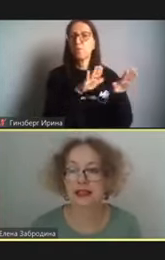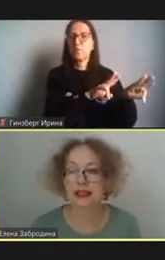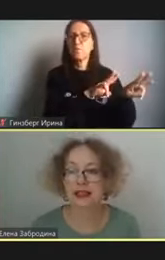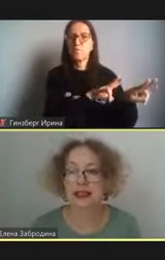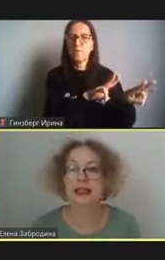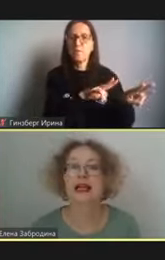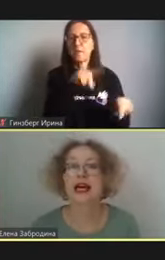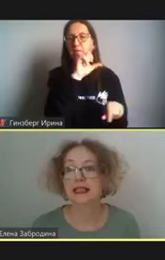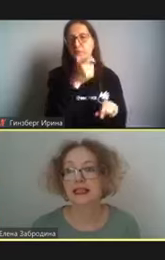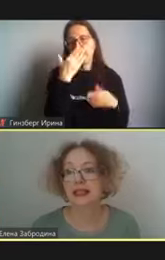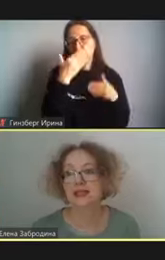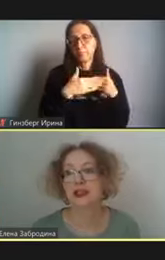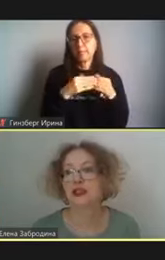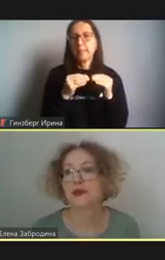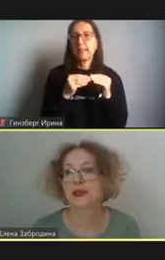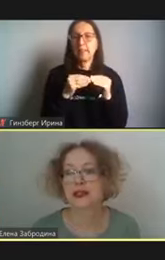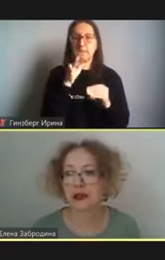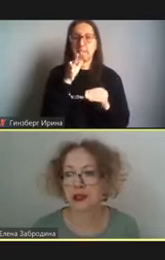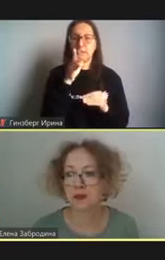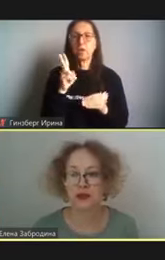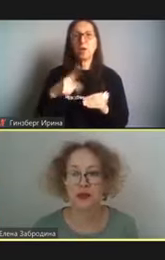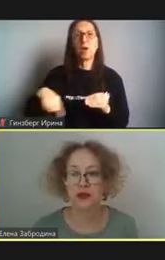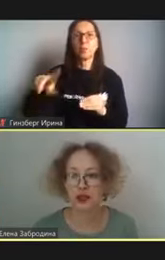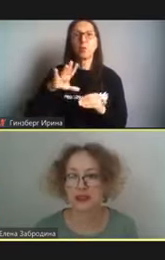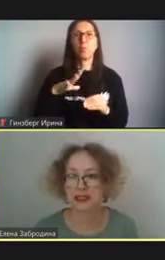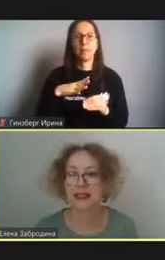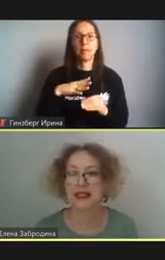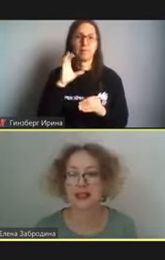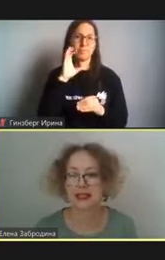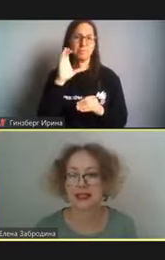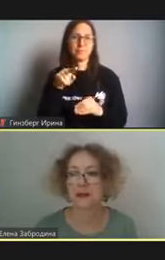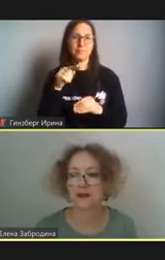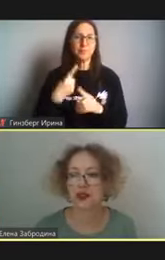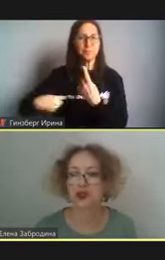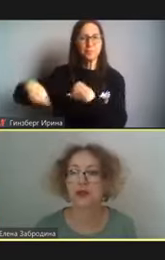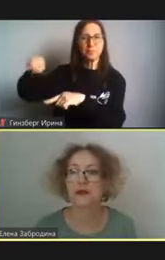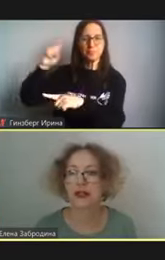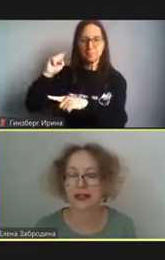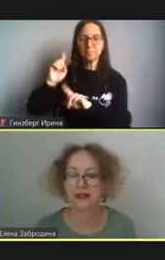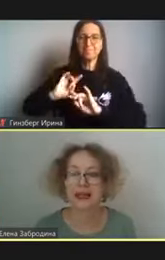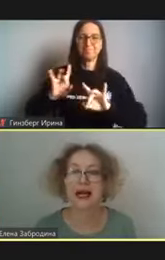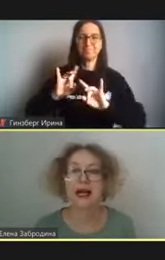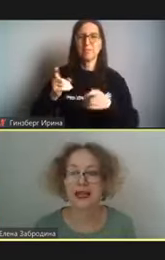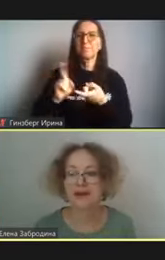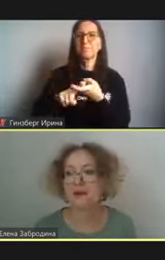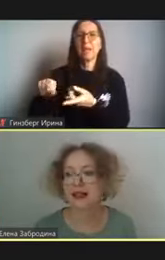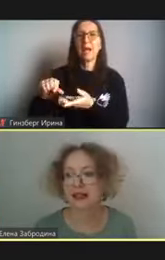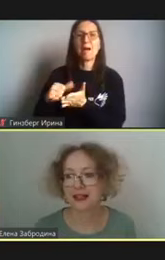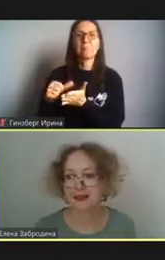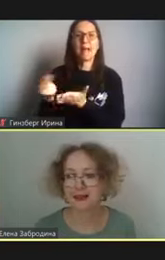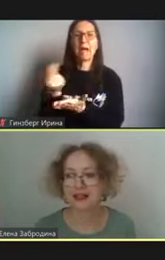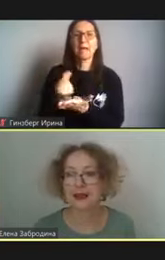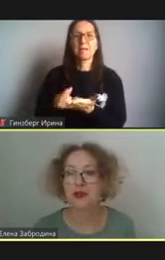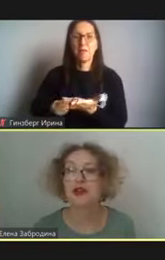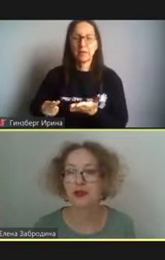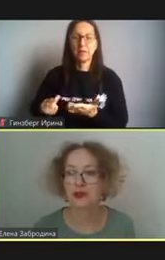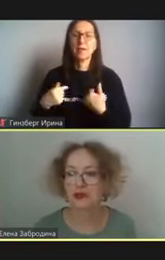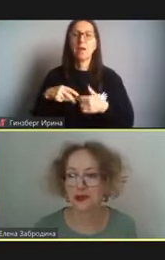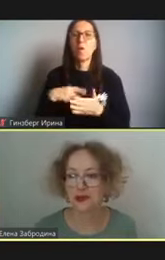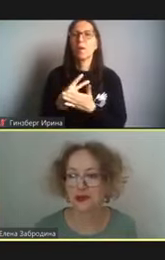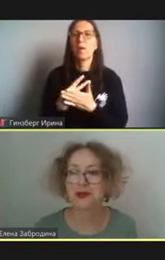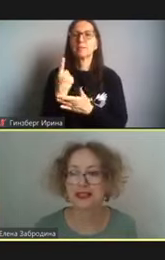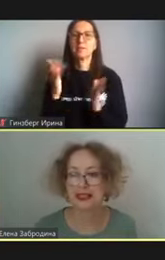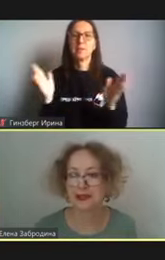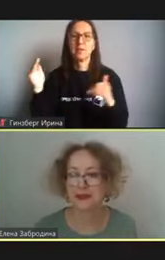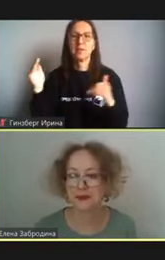около 10 лет. Те из вас, кто были на моем предыдущем цикле, посвященном графике, я вам показывала там